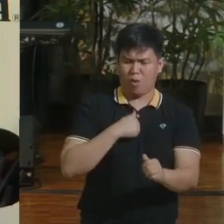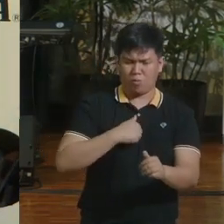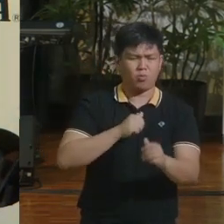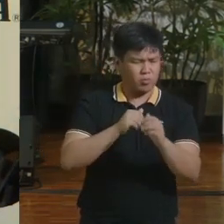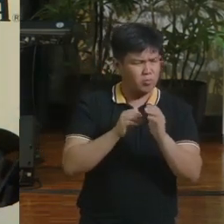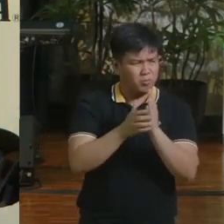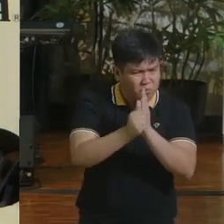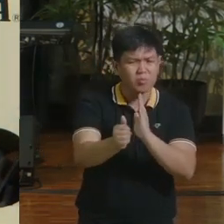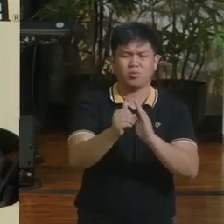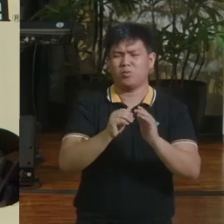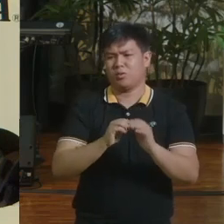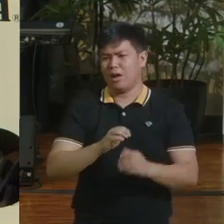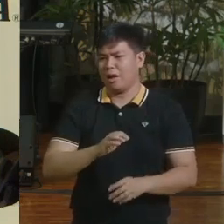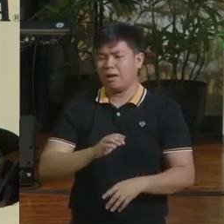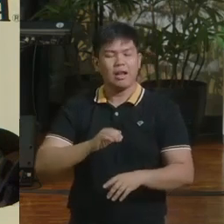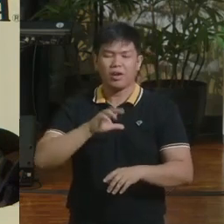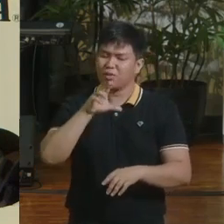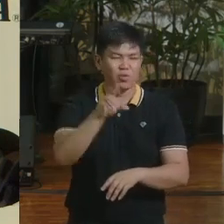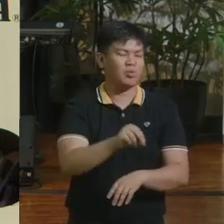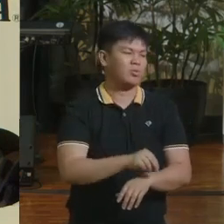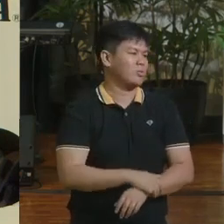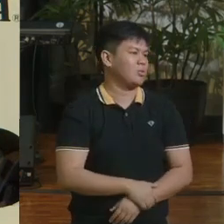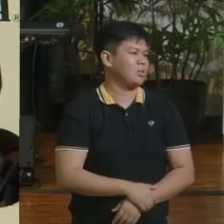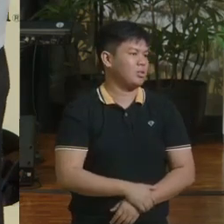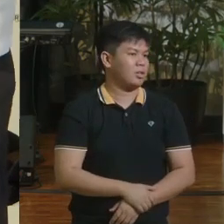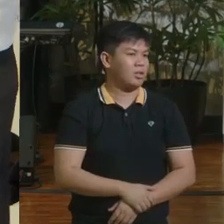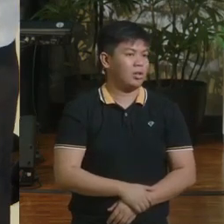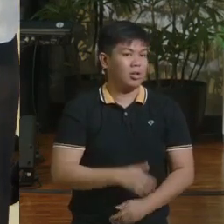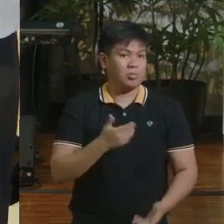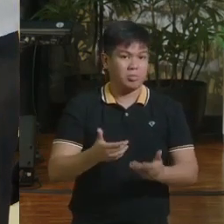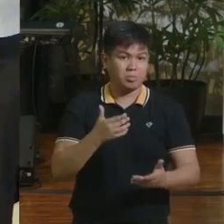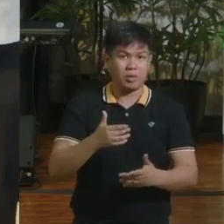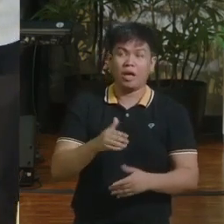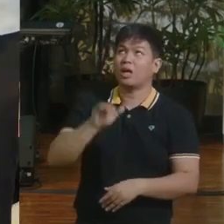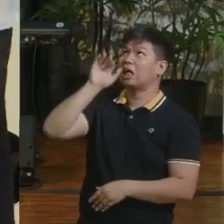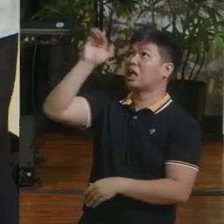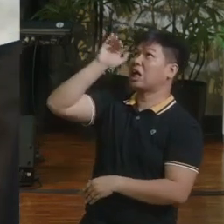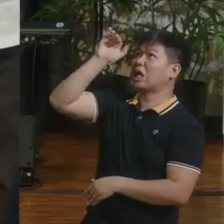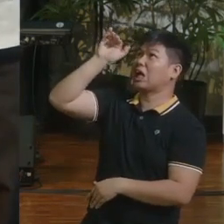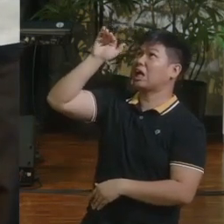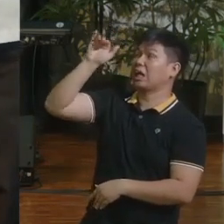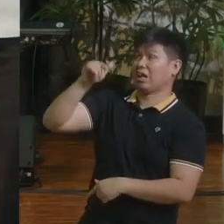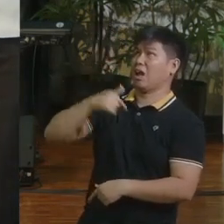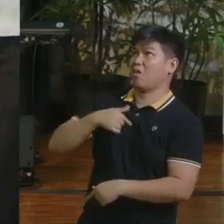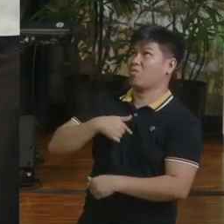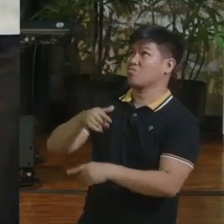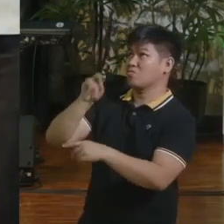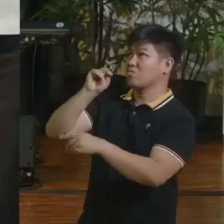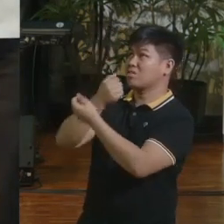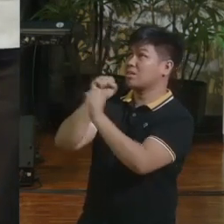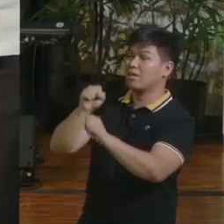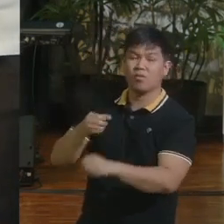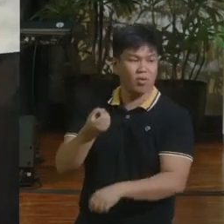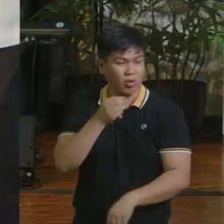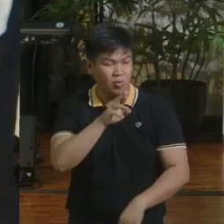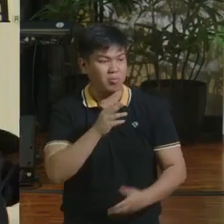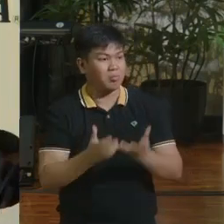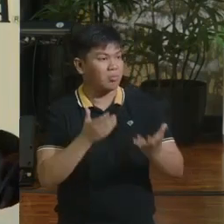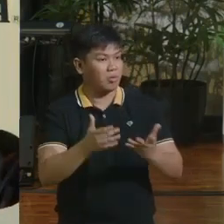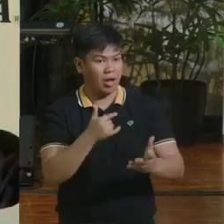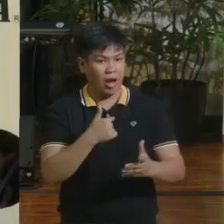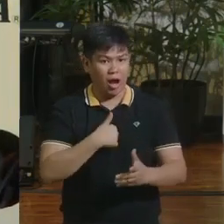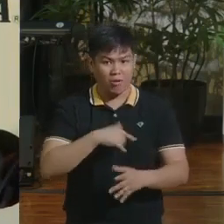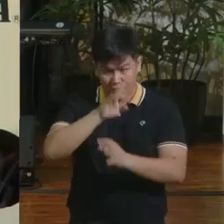sila tumatanggap sa Panginoon dahil sa kakulitan natin, o dahil sa galing natin, o dahil sa